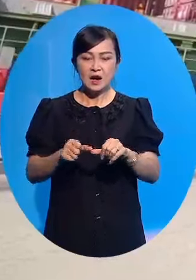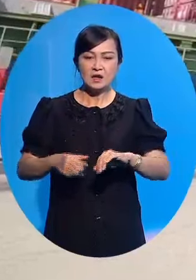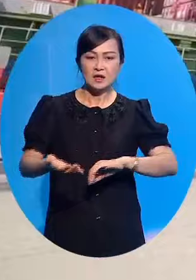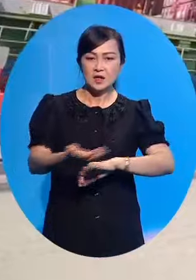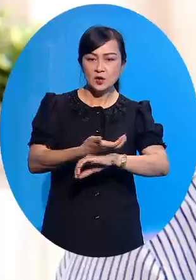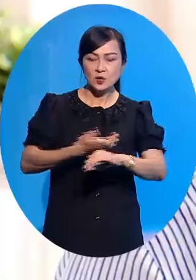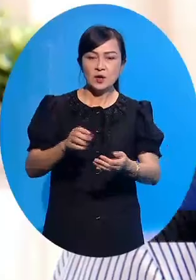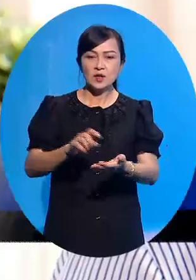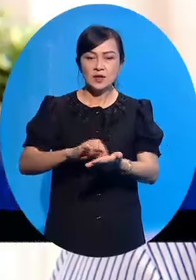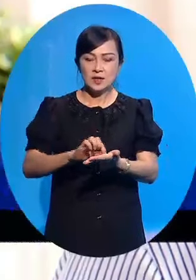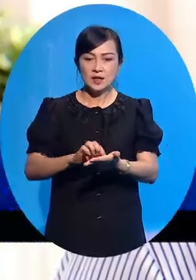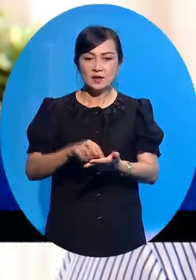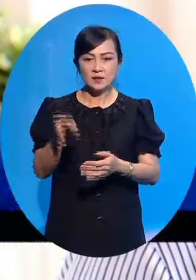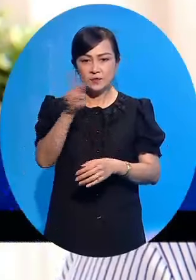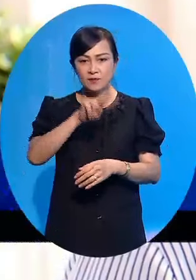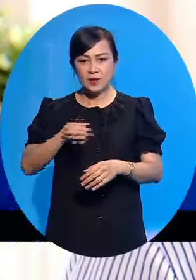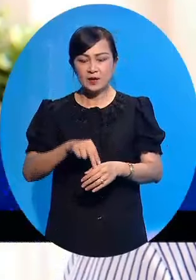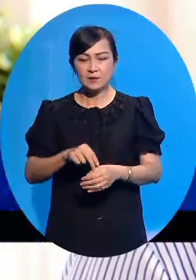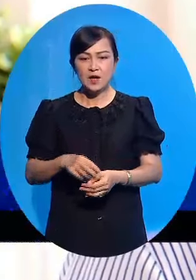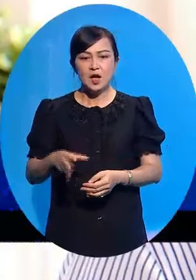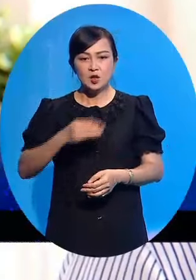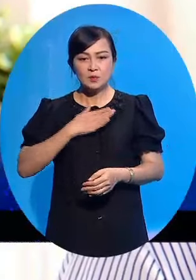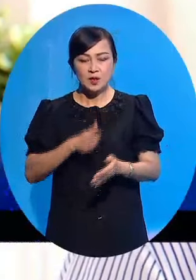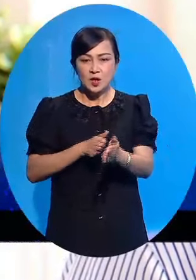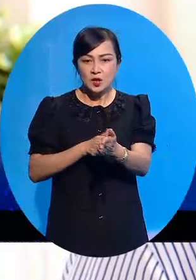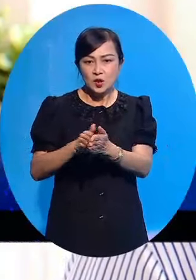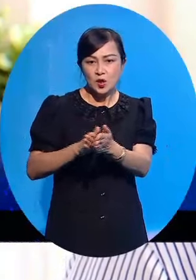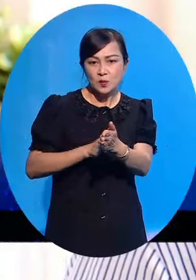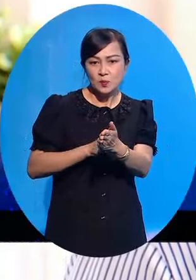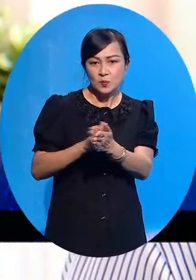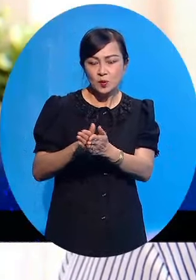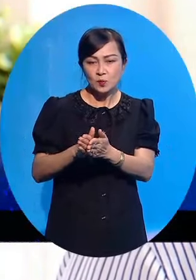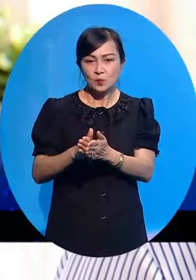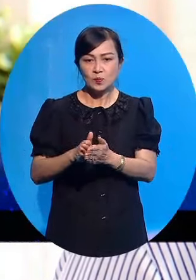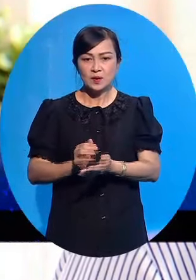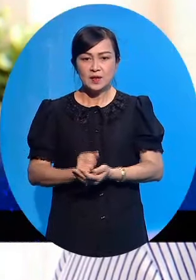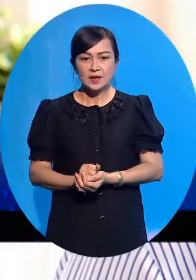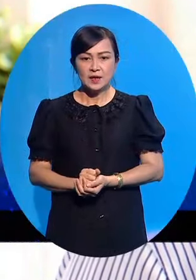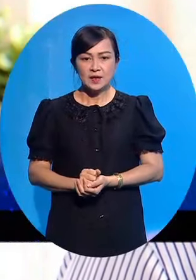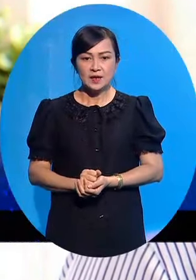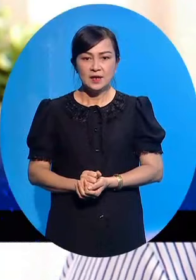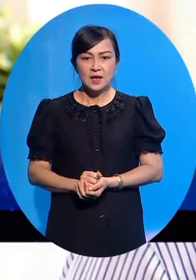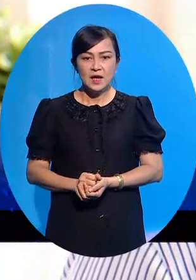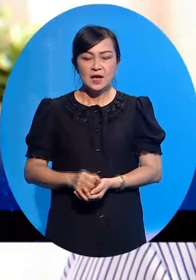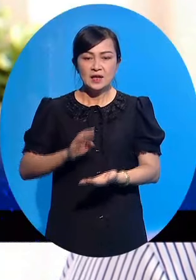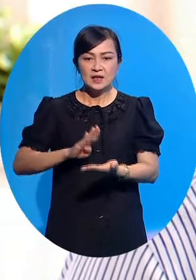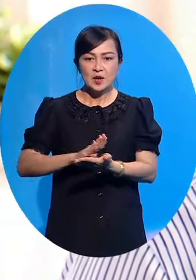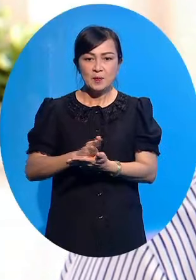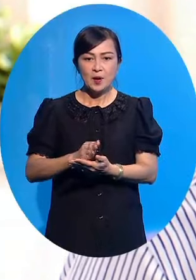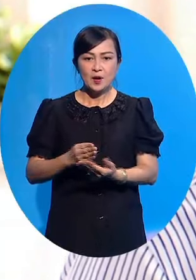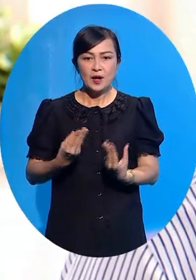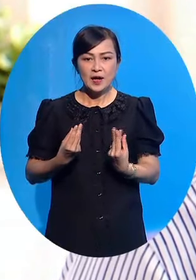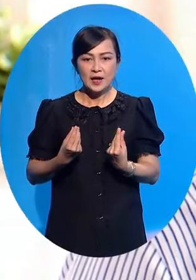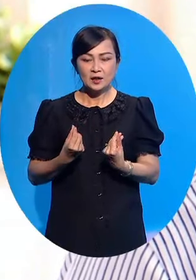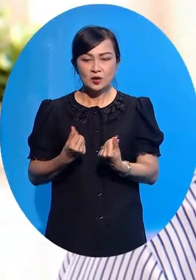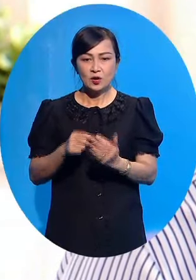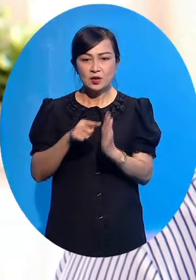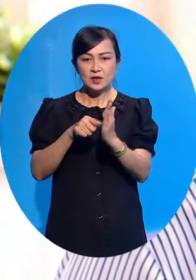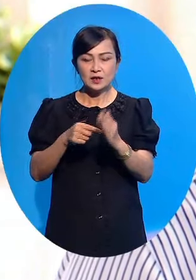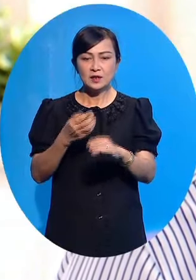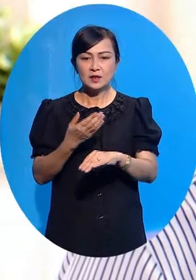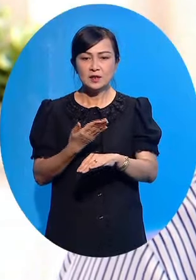với Việt Nam. Thì để chúng ta có thể duy trì được cái xuất khẩu một cách liên tục và bền vững, thì cái việc mà chúng ta đảm bảo an toàn chất lượng sản phẩm